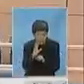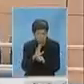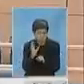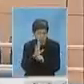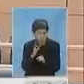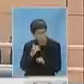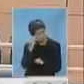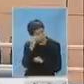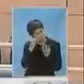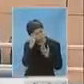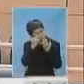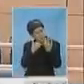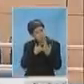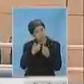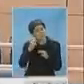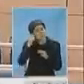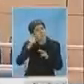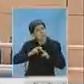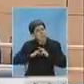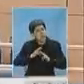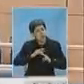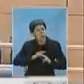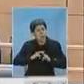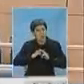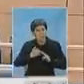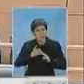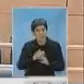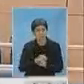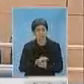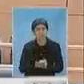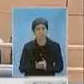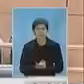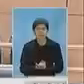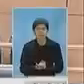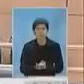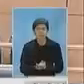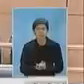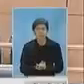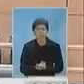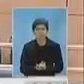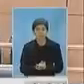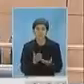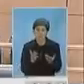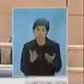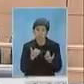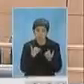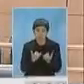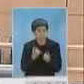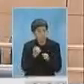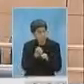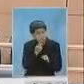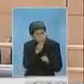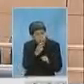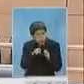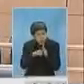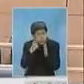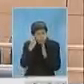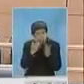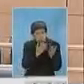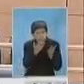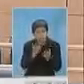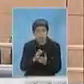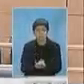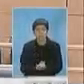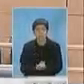บ้านเงงๆแต่ตัวเองสร้างเองกลัวเองตกใจกันเองฮะทั้งๆที่ยังไม่มีอะไรเกิดขึ้นท่าน